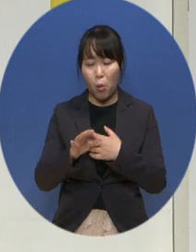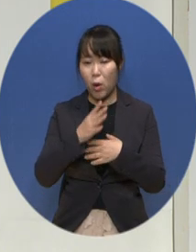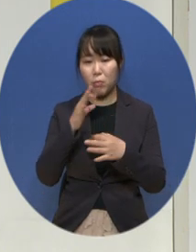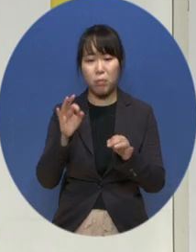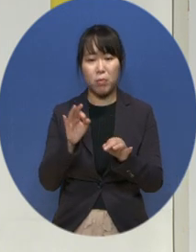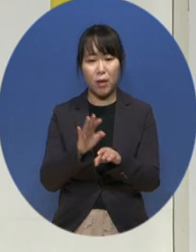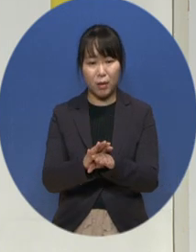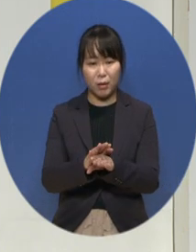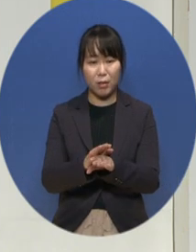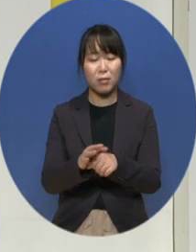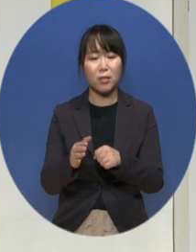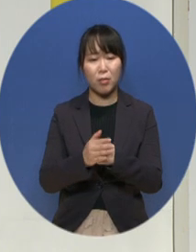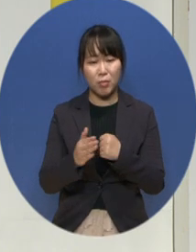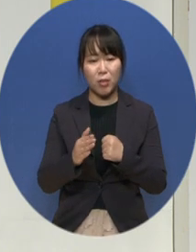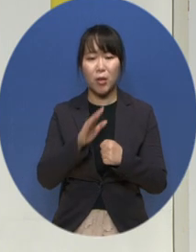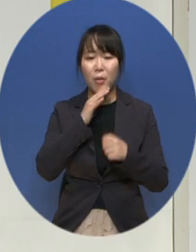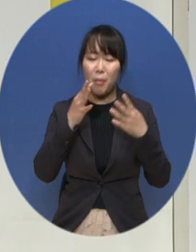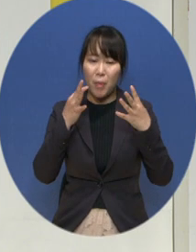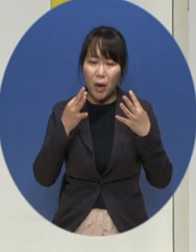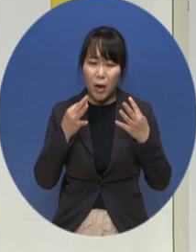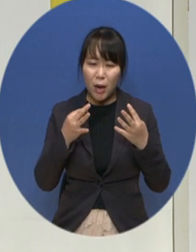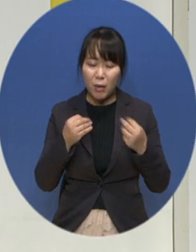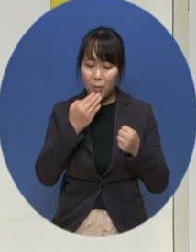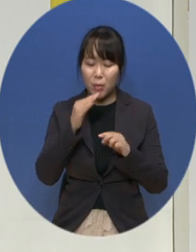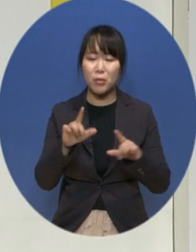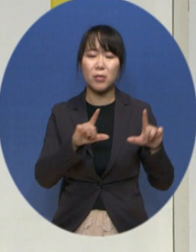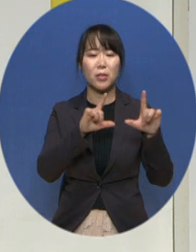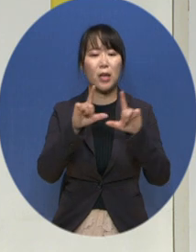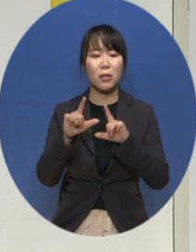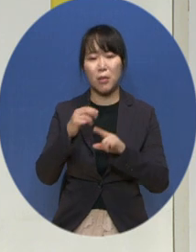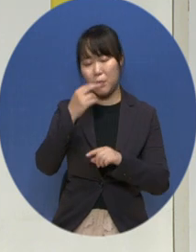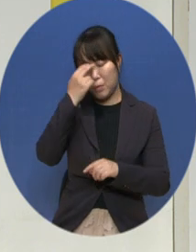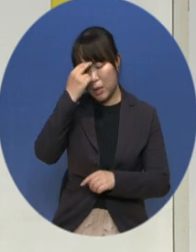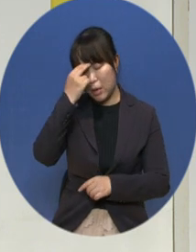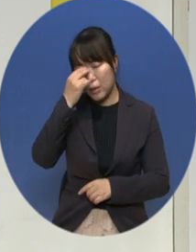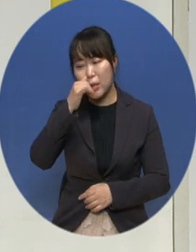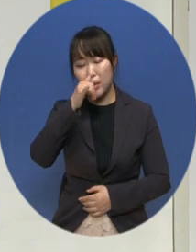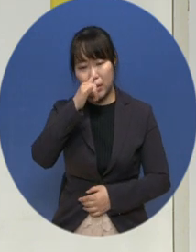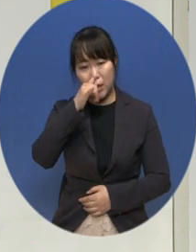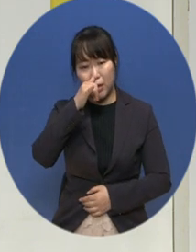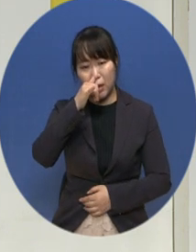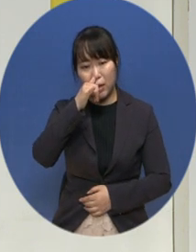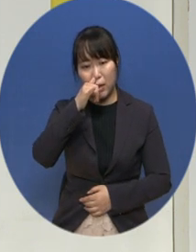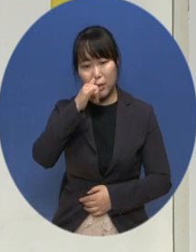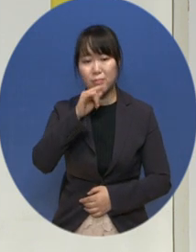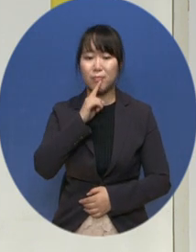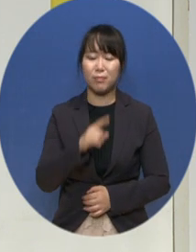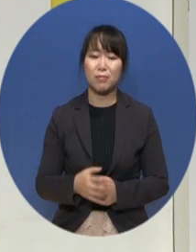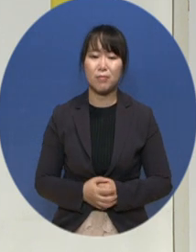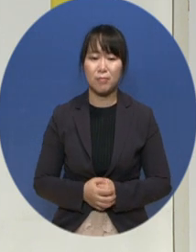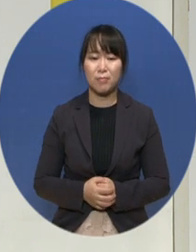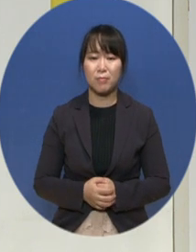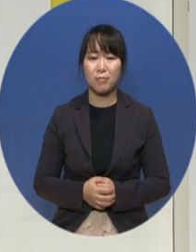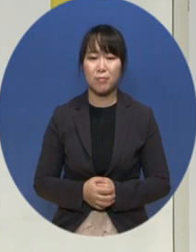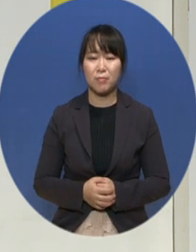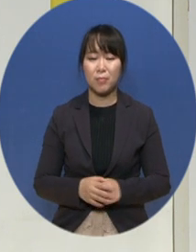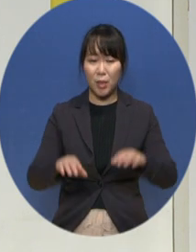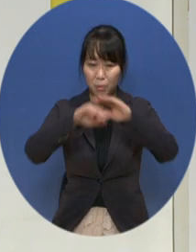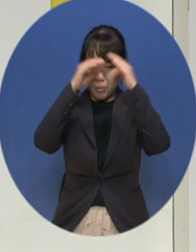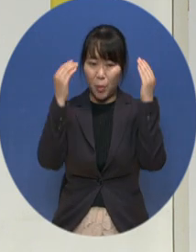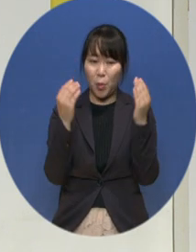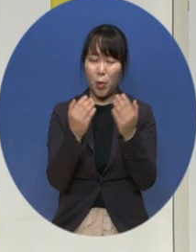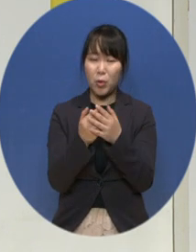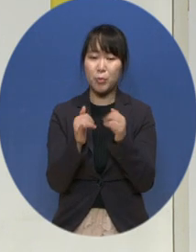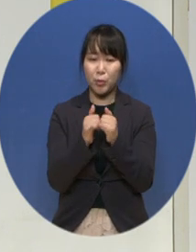이래서 많은 생겨 철벽 에 놓여 있는 분들이 많아졌다 라고 합니다 어 모든